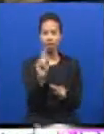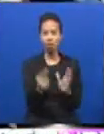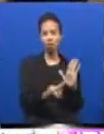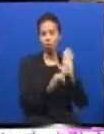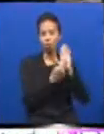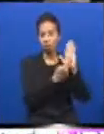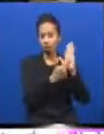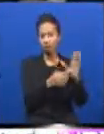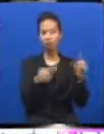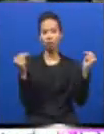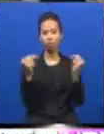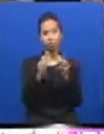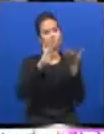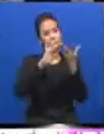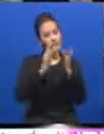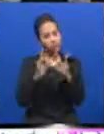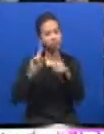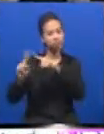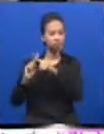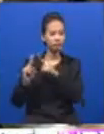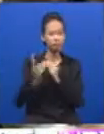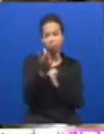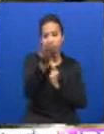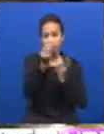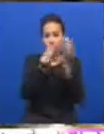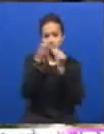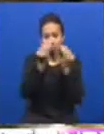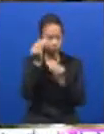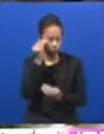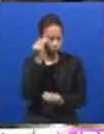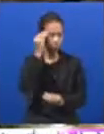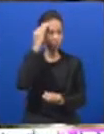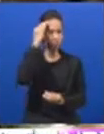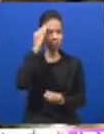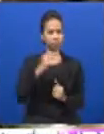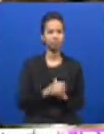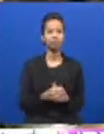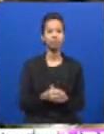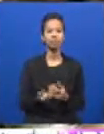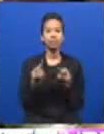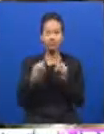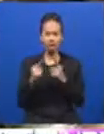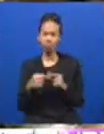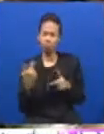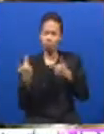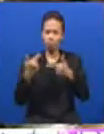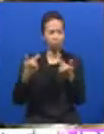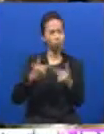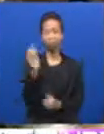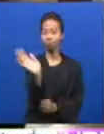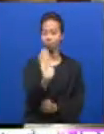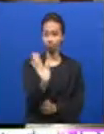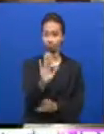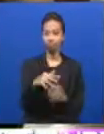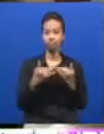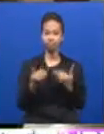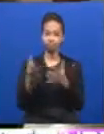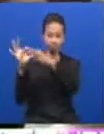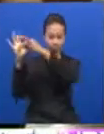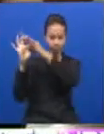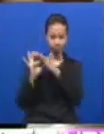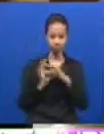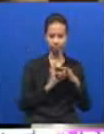โซเชียลมีเดียในทางที่เกิดประโยชน์มากกว่าจะใช้เพื่อทำให้เกิดความแตกแยกพร้อมเน้นย้ำความเชื่อมโยงระหว่างภูมิภาค